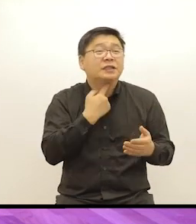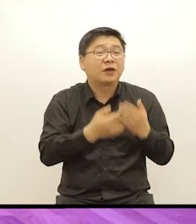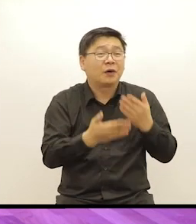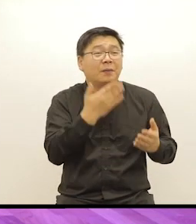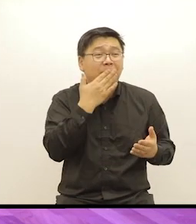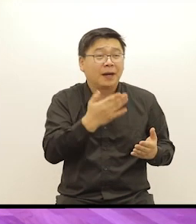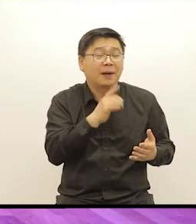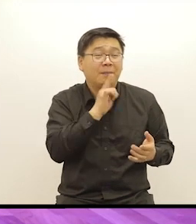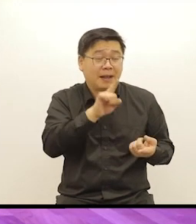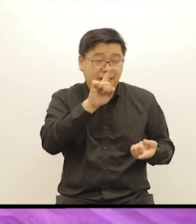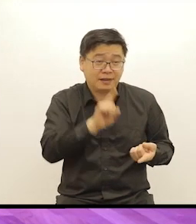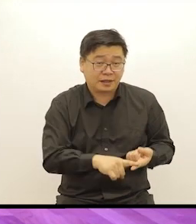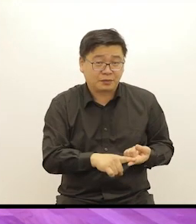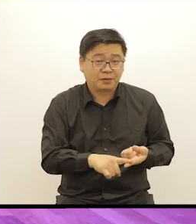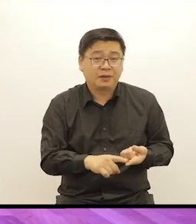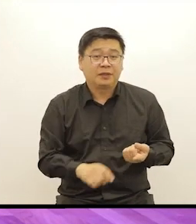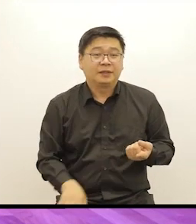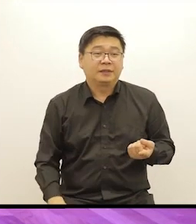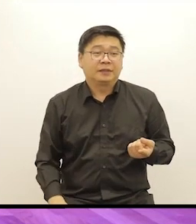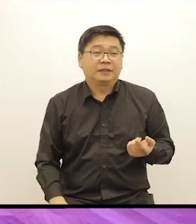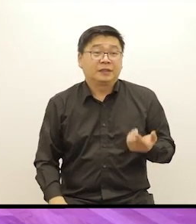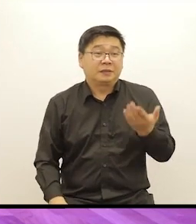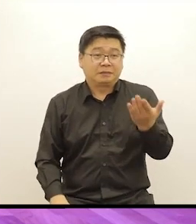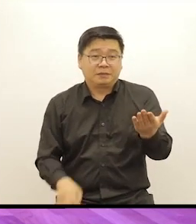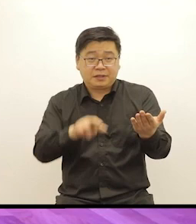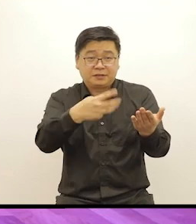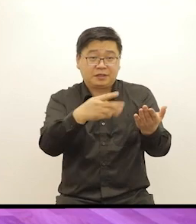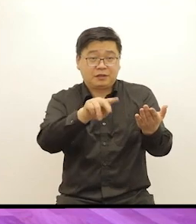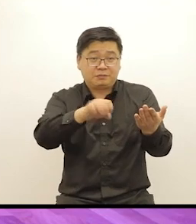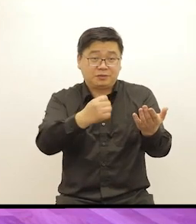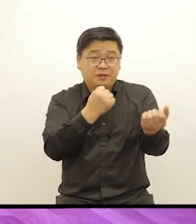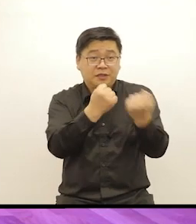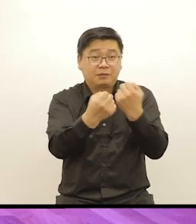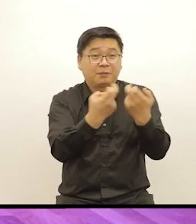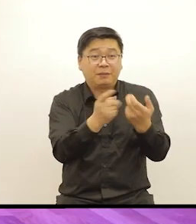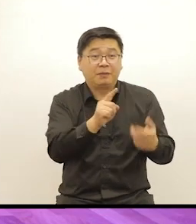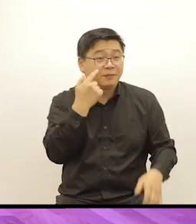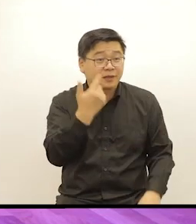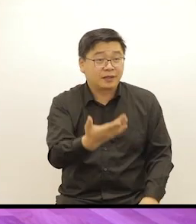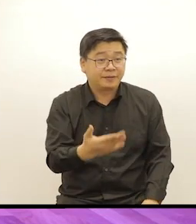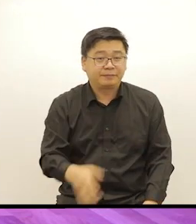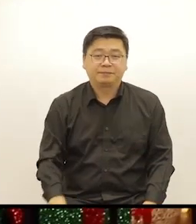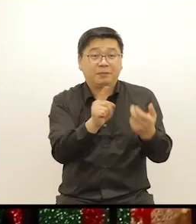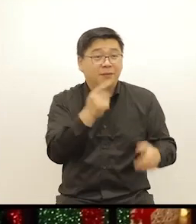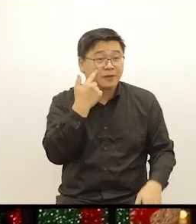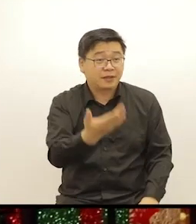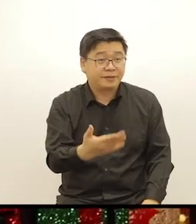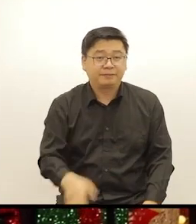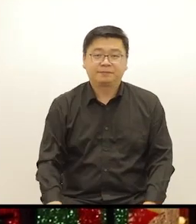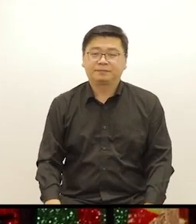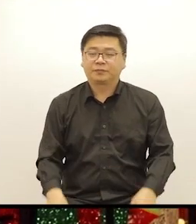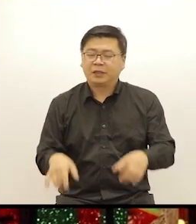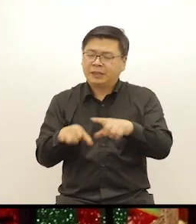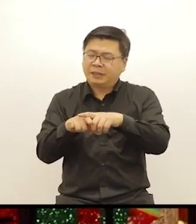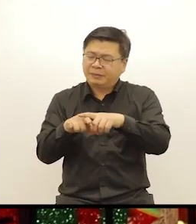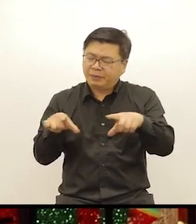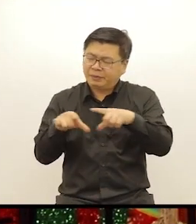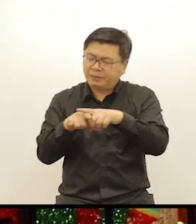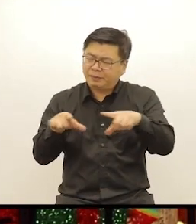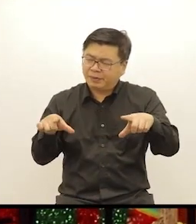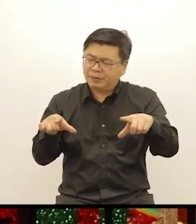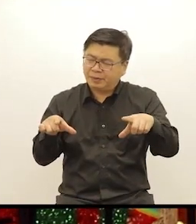예, 그런 것처럼 그 어떻게 슬럼프를 극복하십니까? 평균적 사람들이